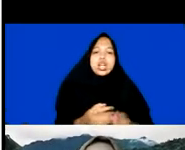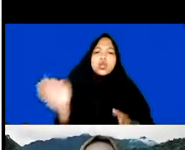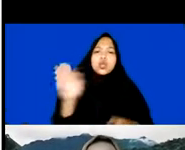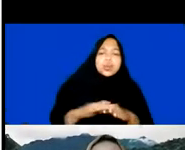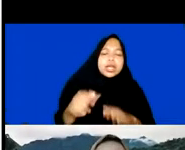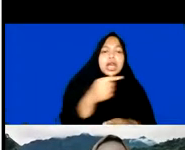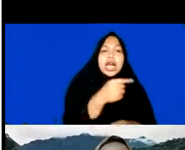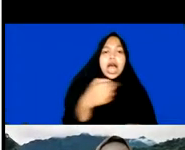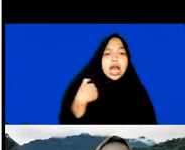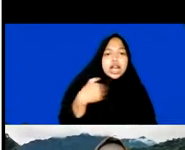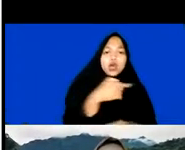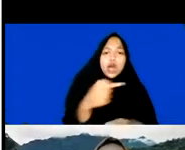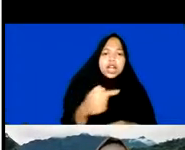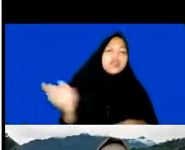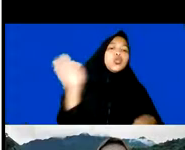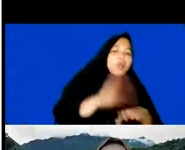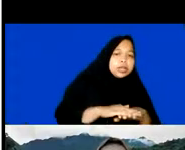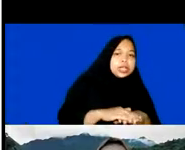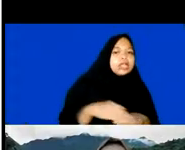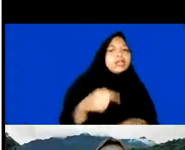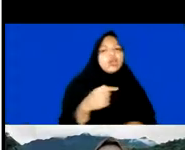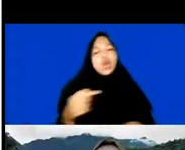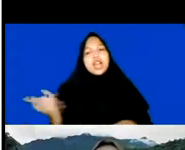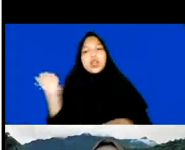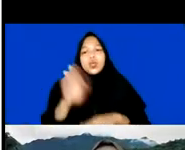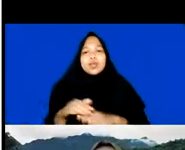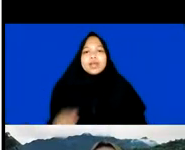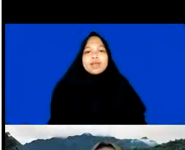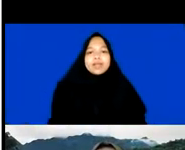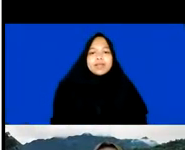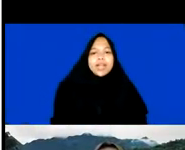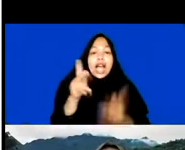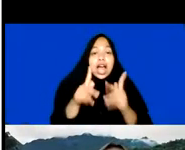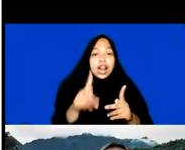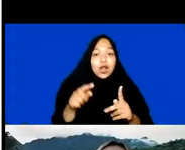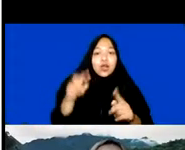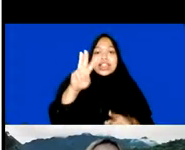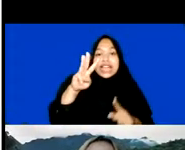itu. Jadi akhirnya ya menurut saya sih udah oke, tiga teknik itu dijadiin satu gitu kan, dari